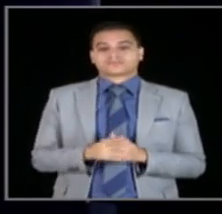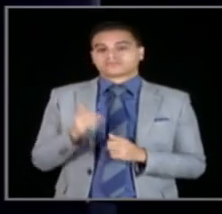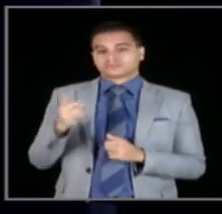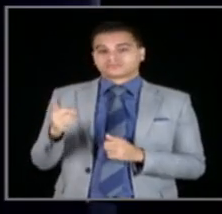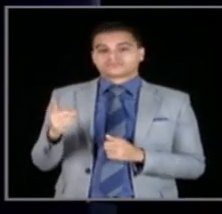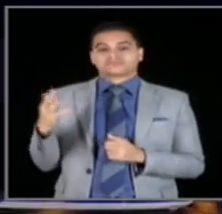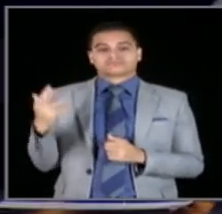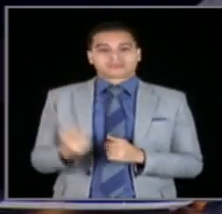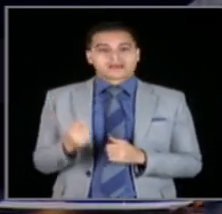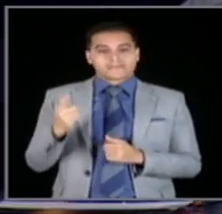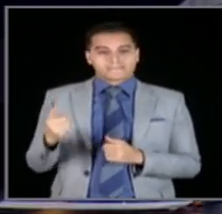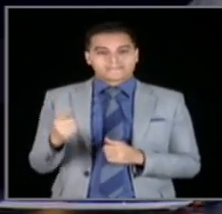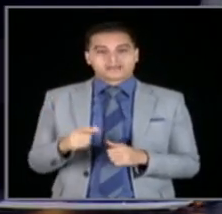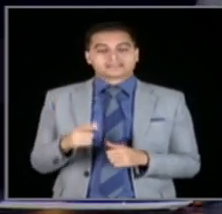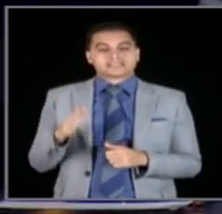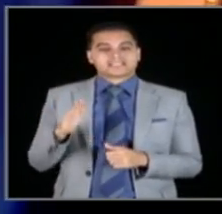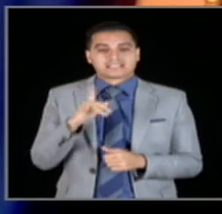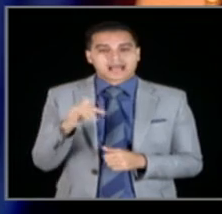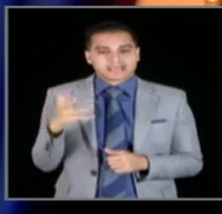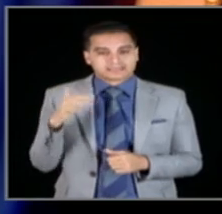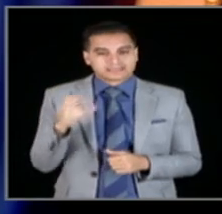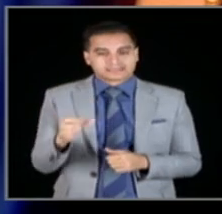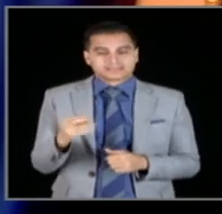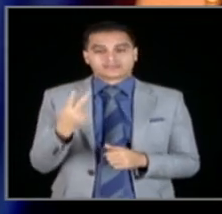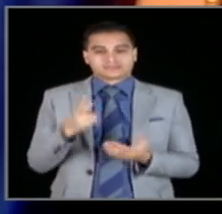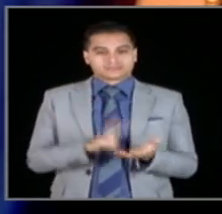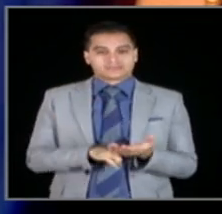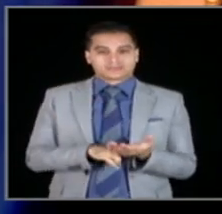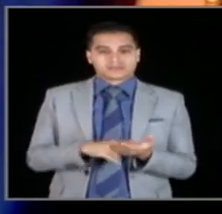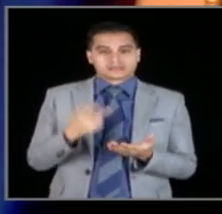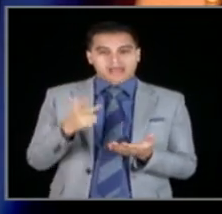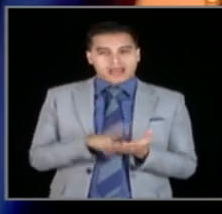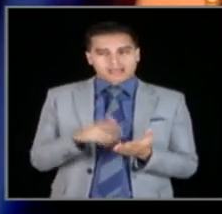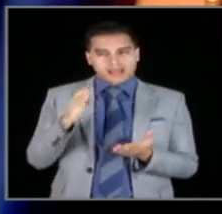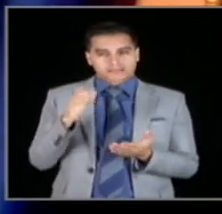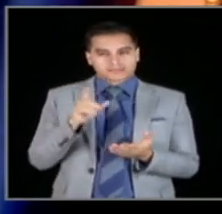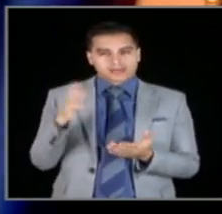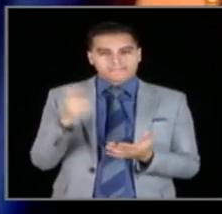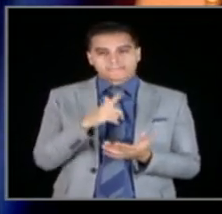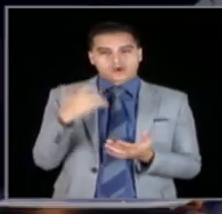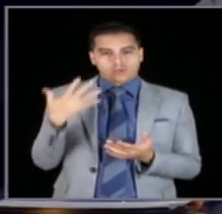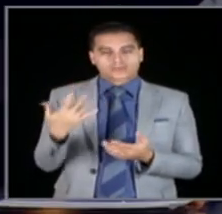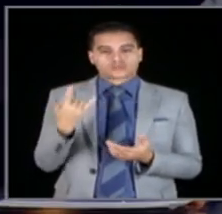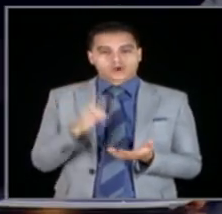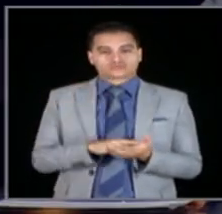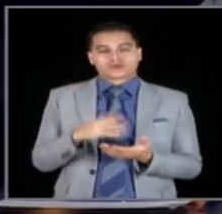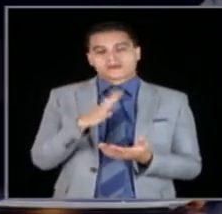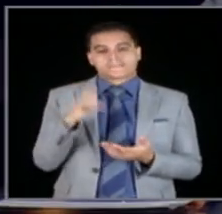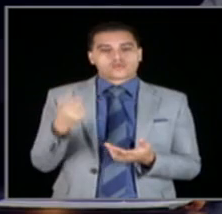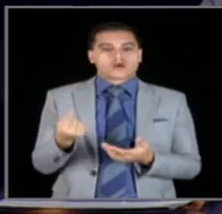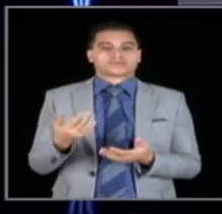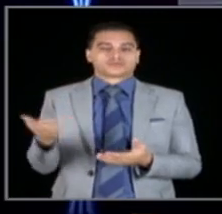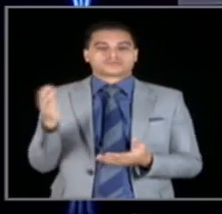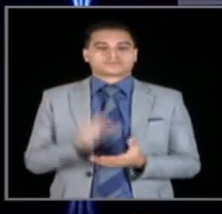60. سالي كنتوا كام؟ 90. وكم إجابة صح؟ 3 ب15